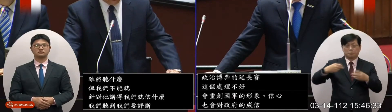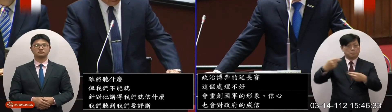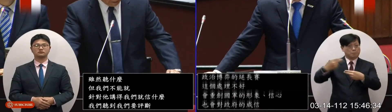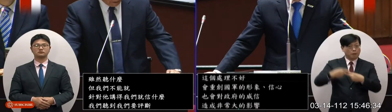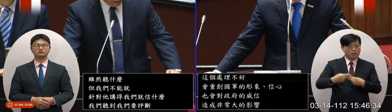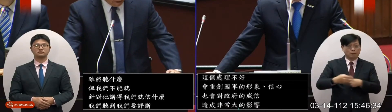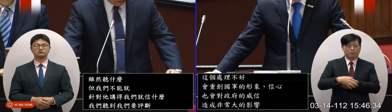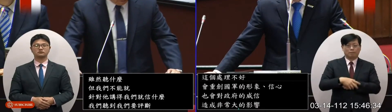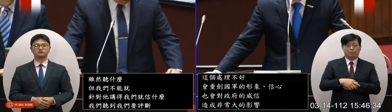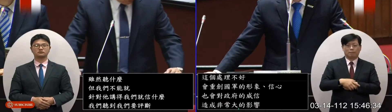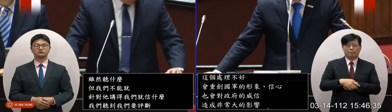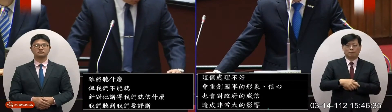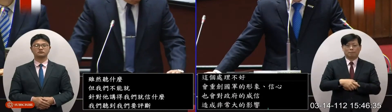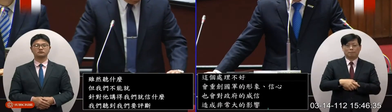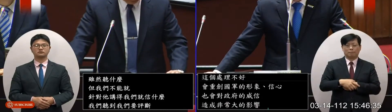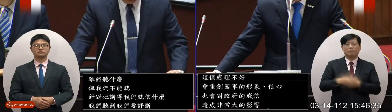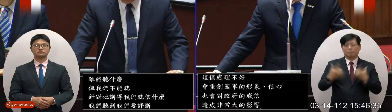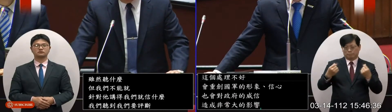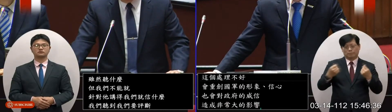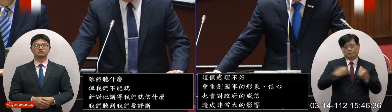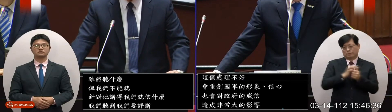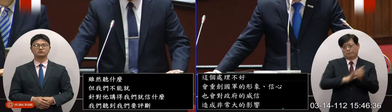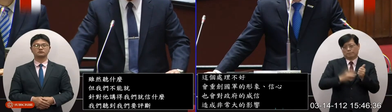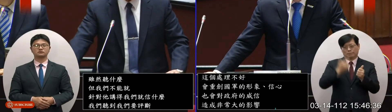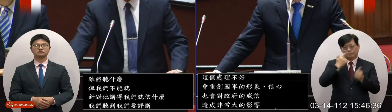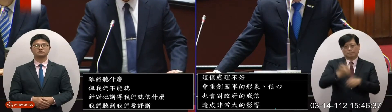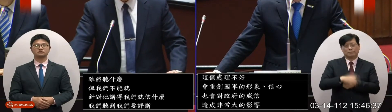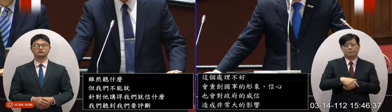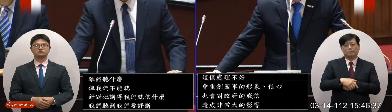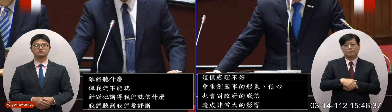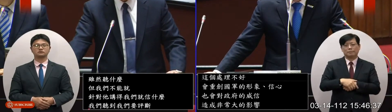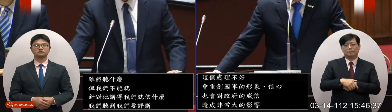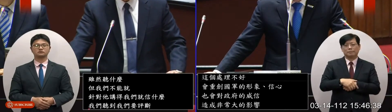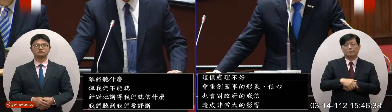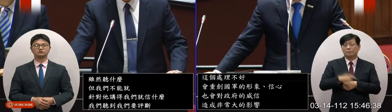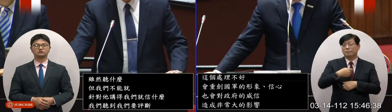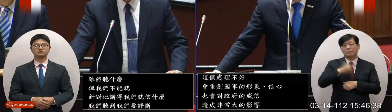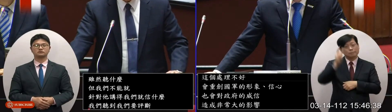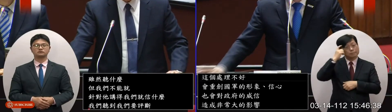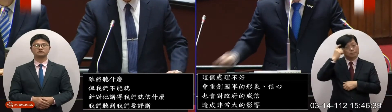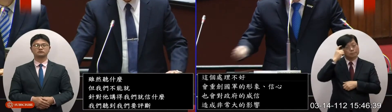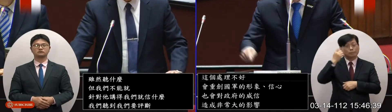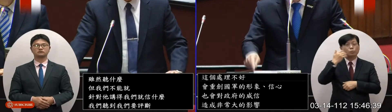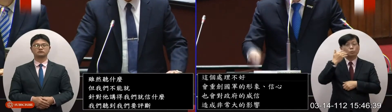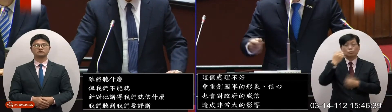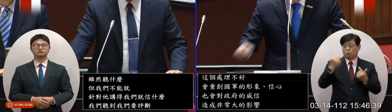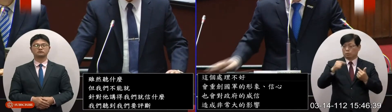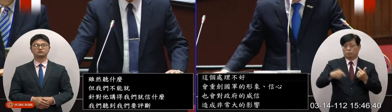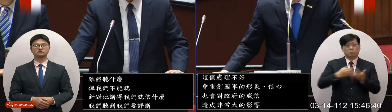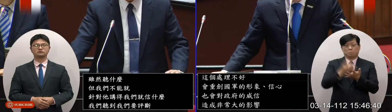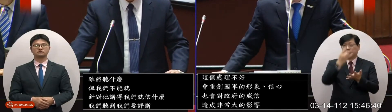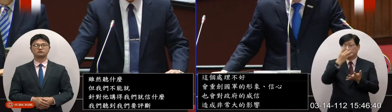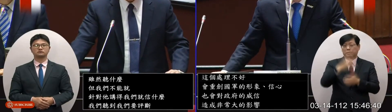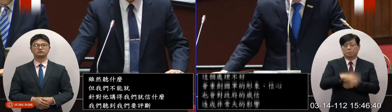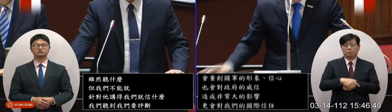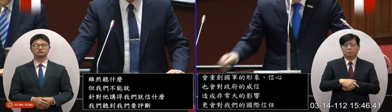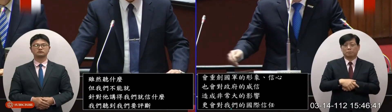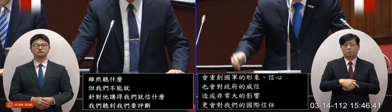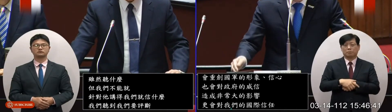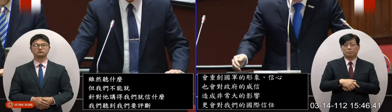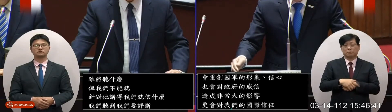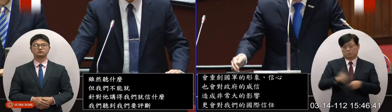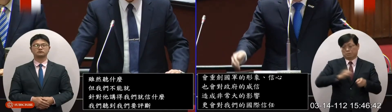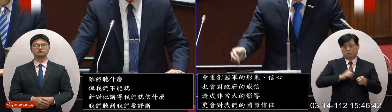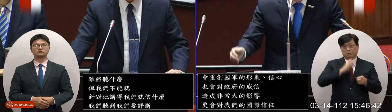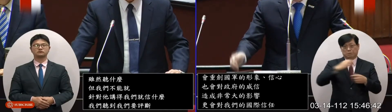任得到打击。你要想啊，如果连这个都处理不好，